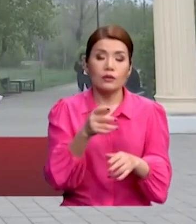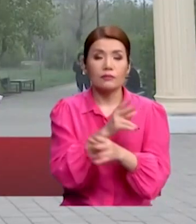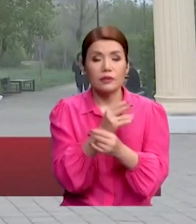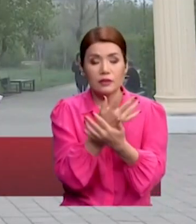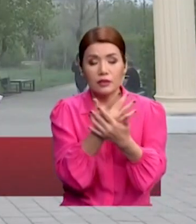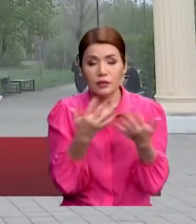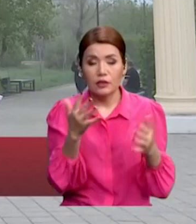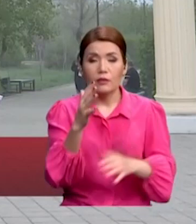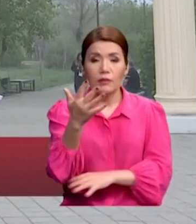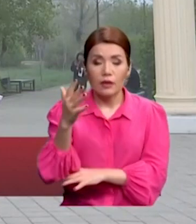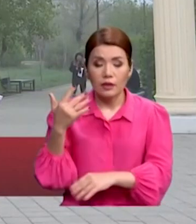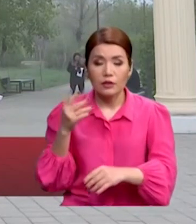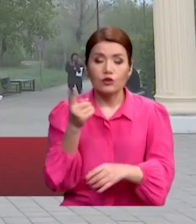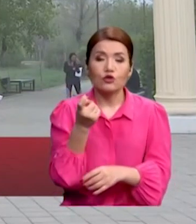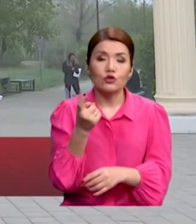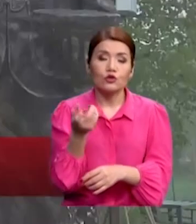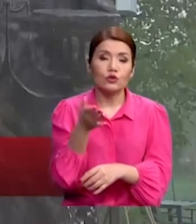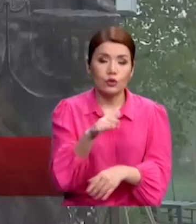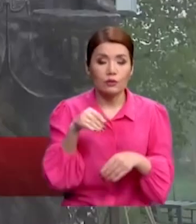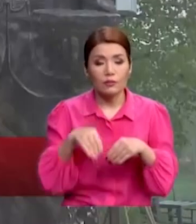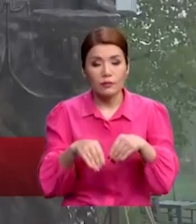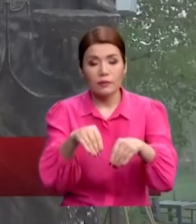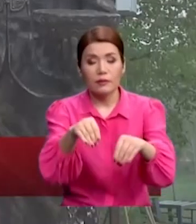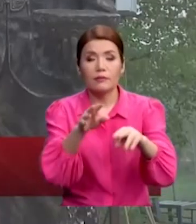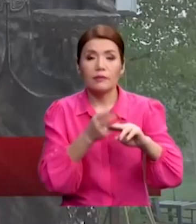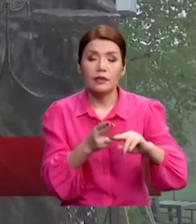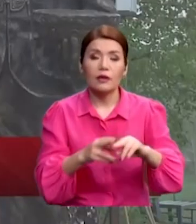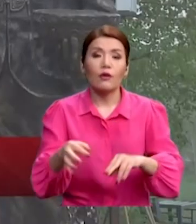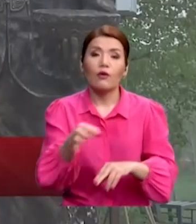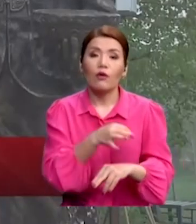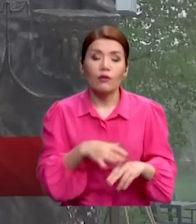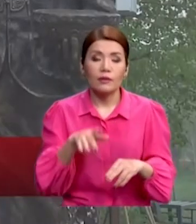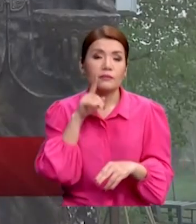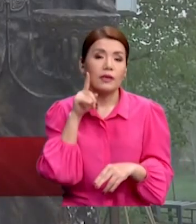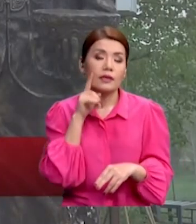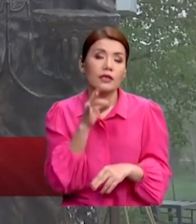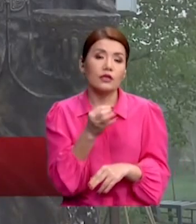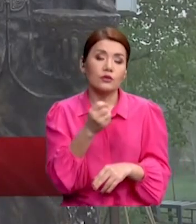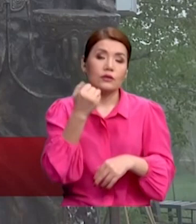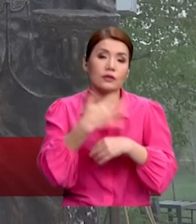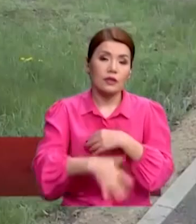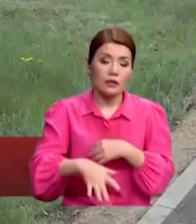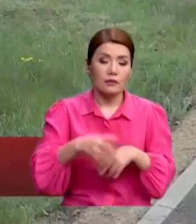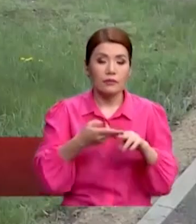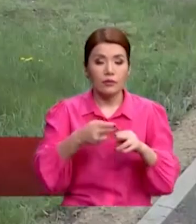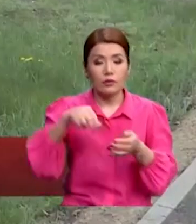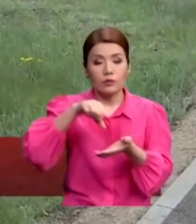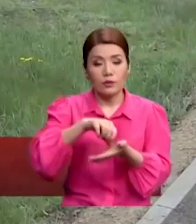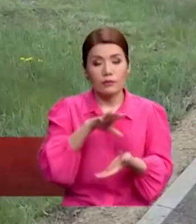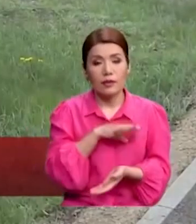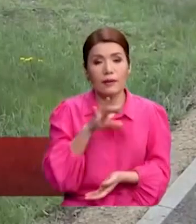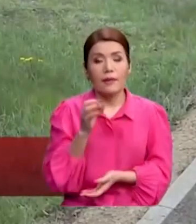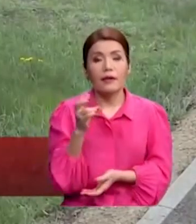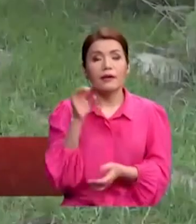тал екті. Қала әкімдігінің ұйымдастыруымен көшет егу науқанына облыстық жастар ресурстық орталығының жастары қатысты. Мақсат